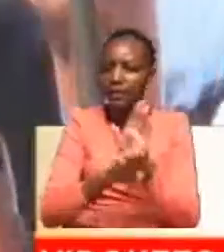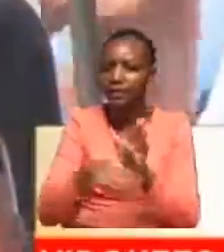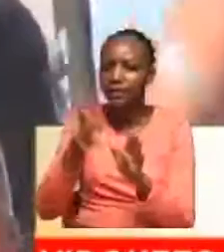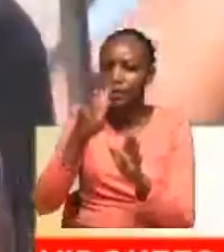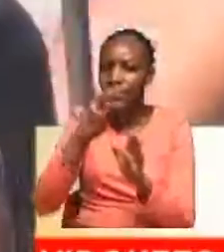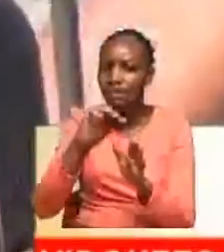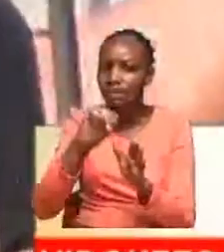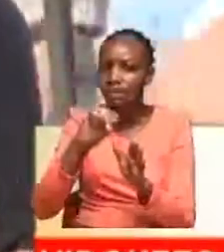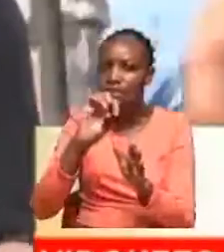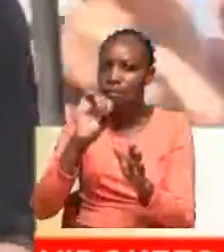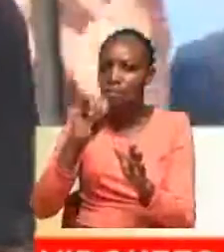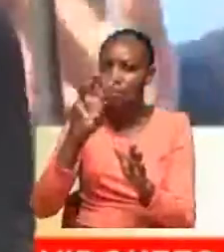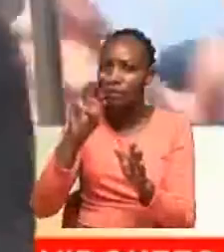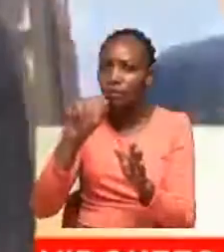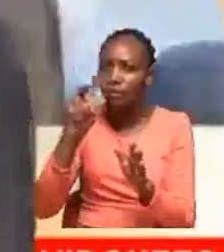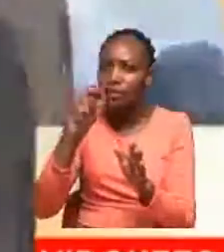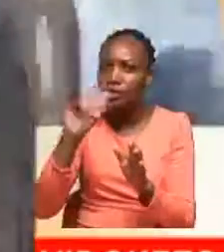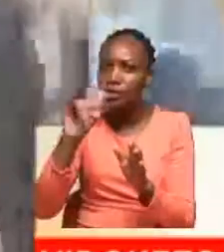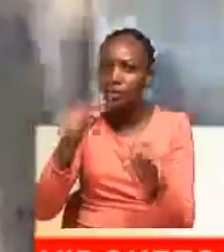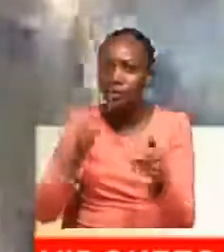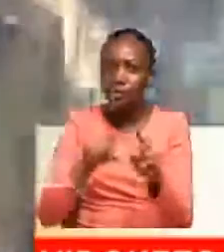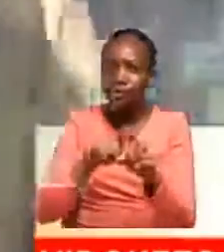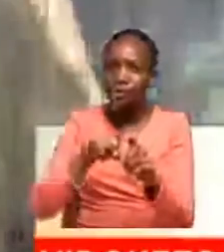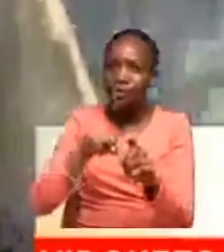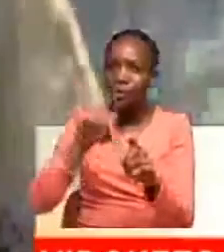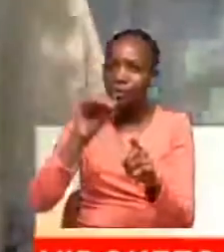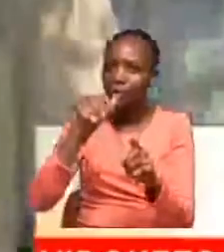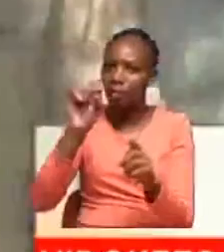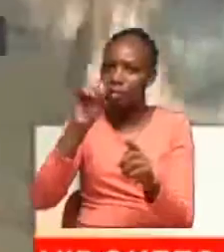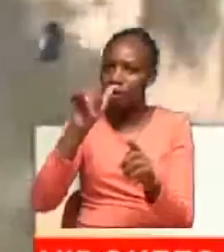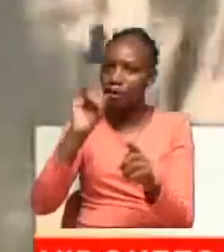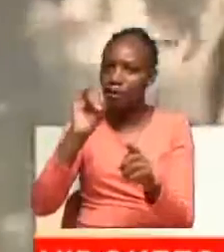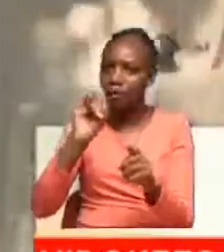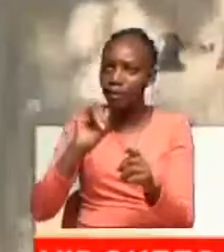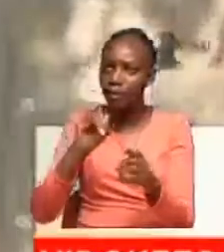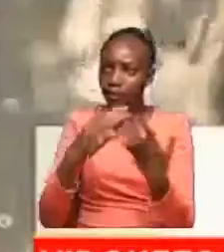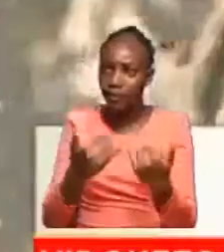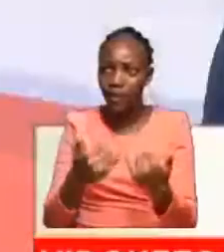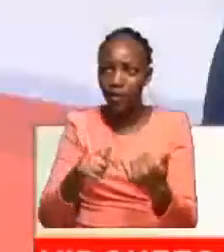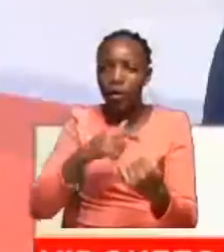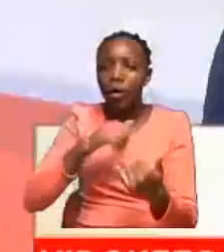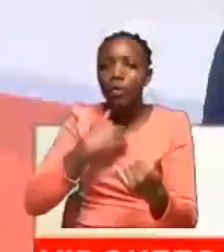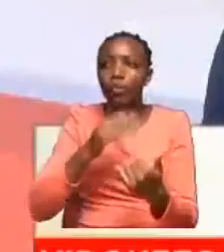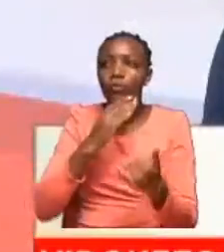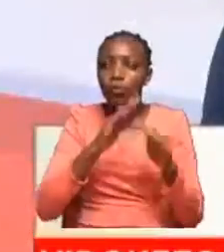Barere, Awasi. We are just taking precautionary measures to make sure